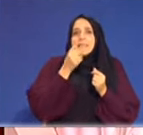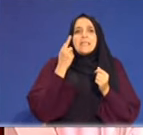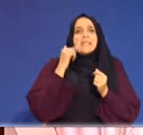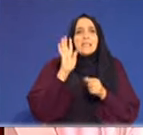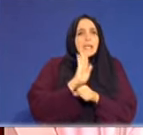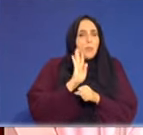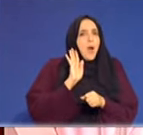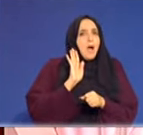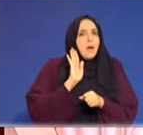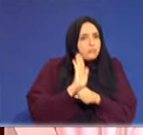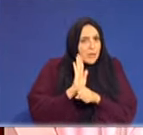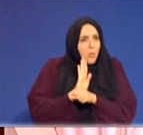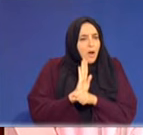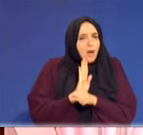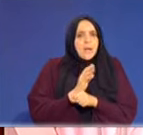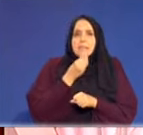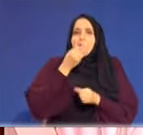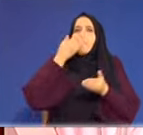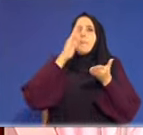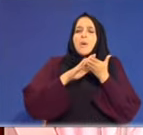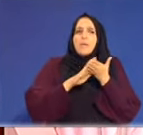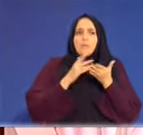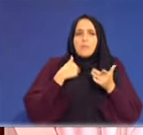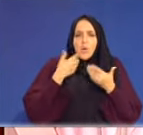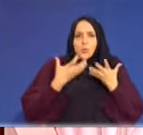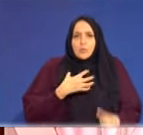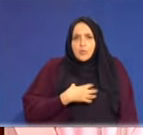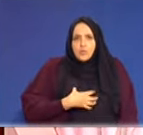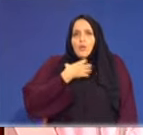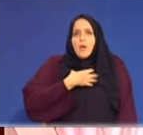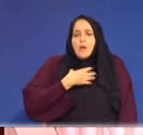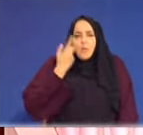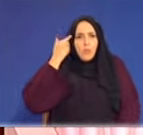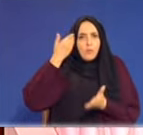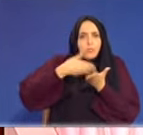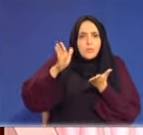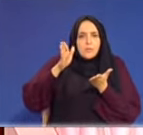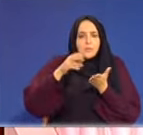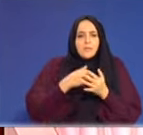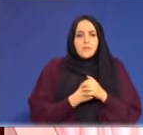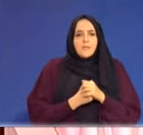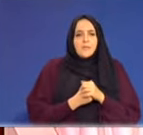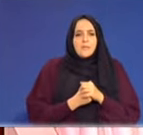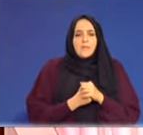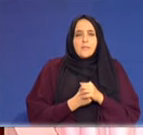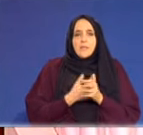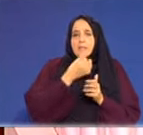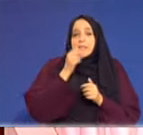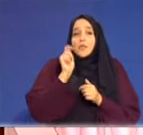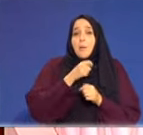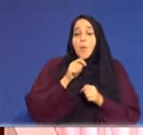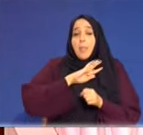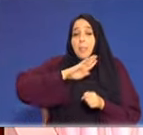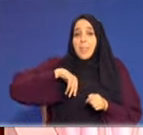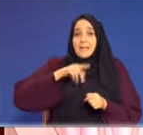عليكم. اليوم تفاجئنا بالتسخيرة. اليوم تفاجأتوا بالتسخيرة. آخر جلسة بالنسبة لهذه القضية